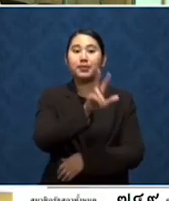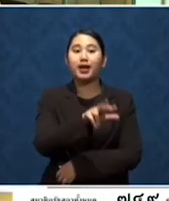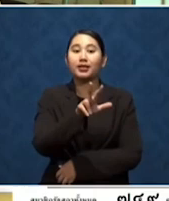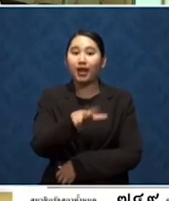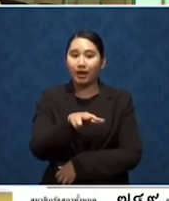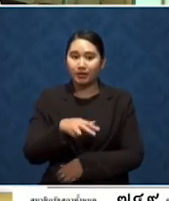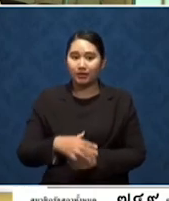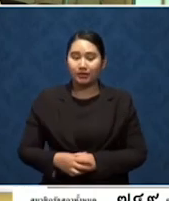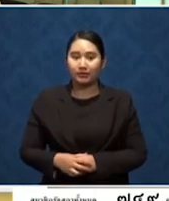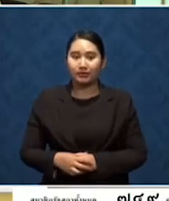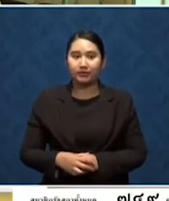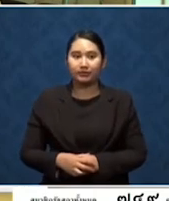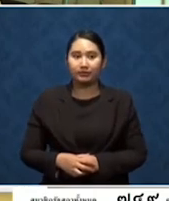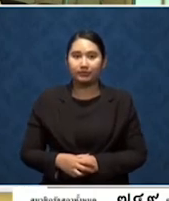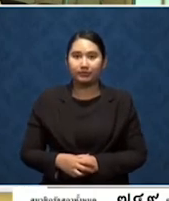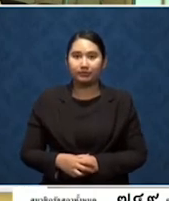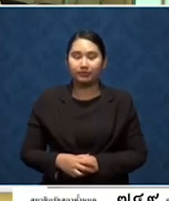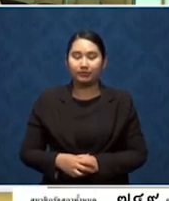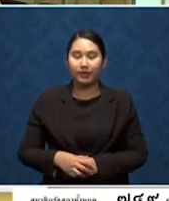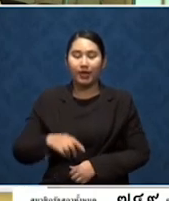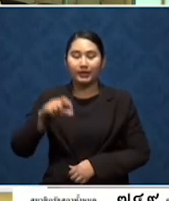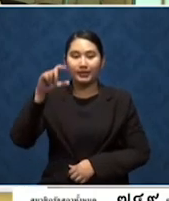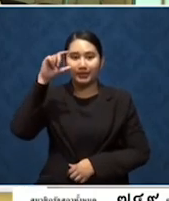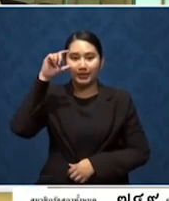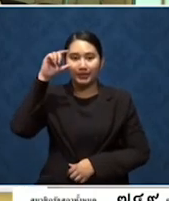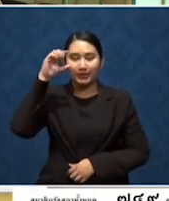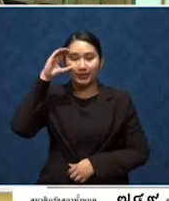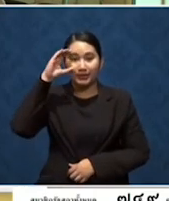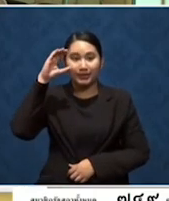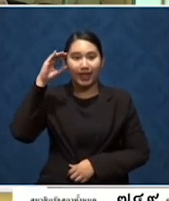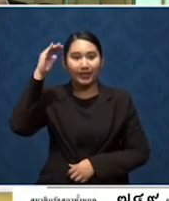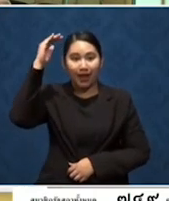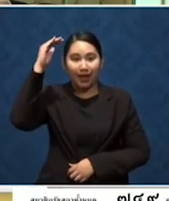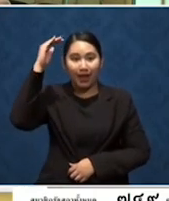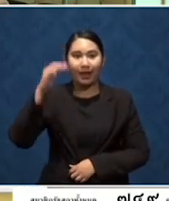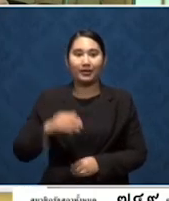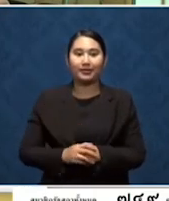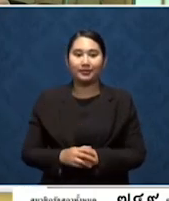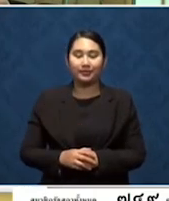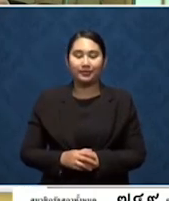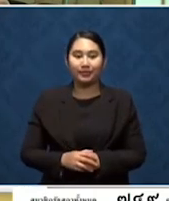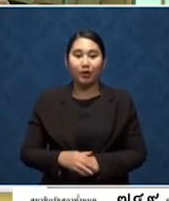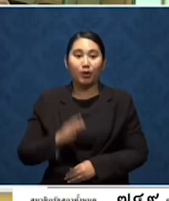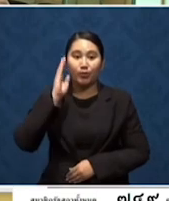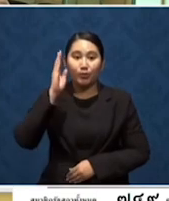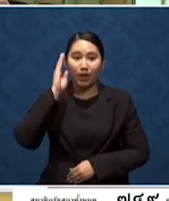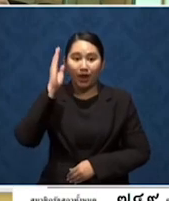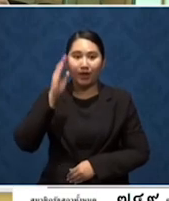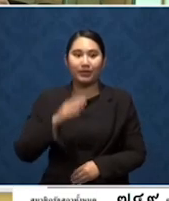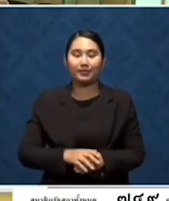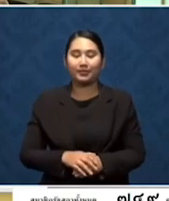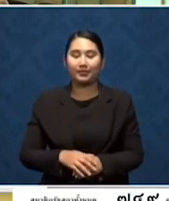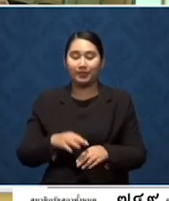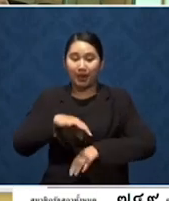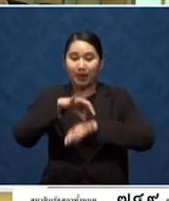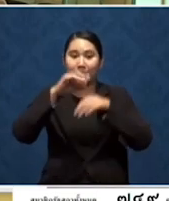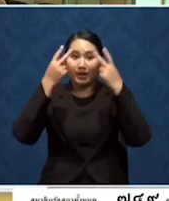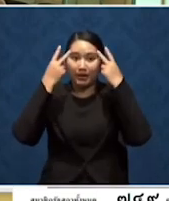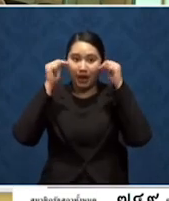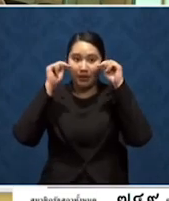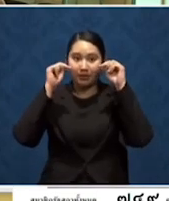ครับเลือกคุณเศรษฐาเลือกคุณชัยเกษมเป็นนายกรัฐมนตรี